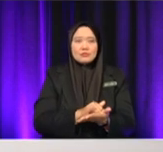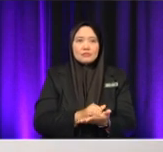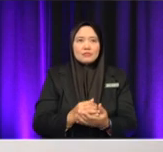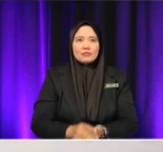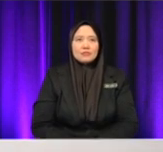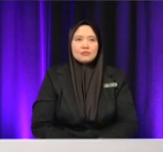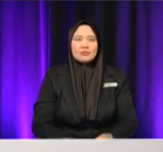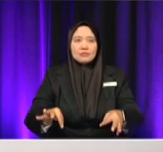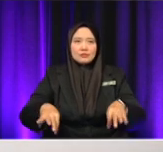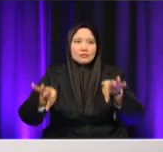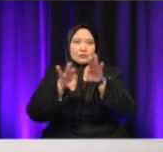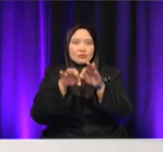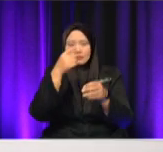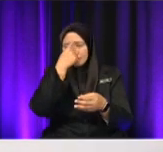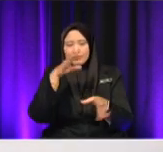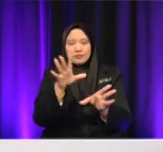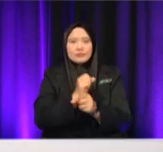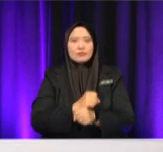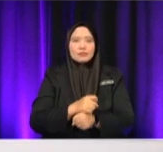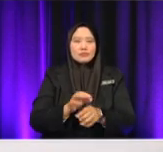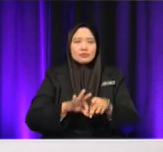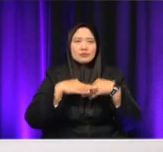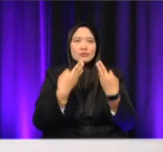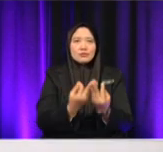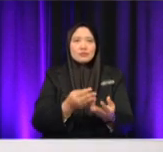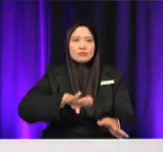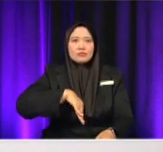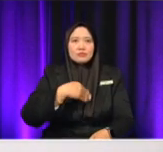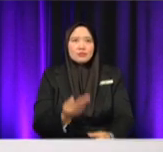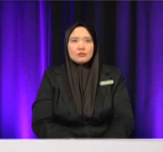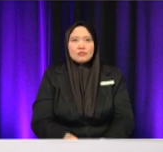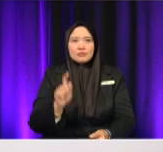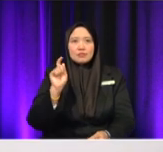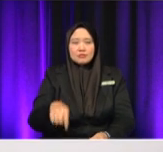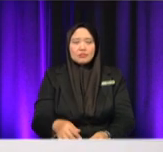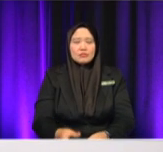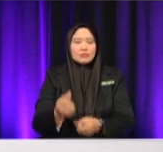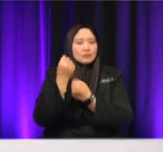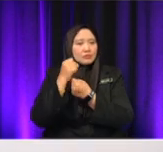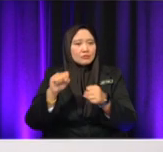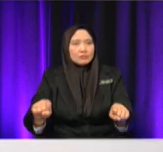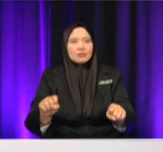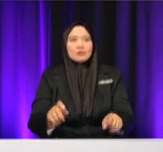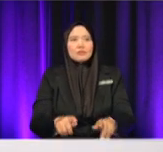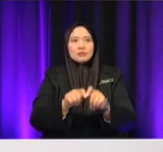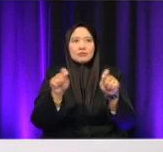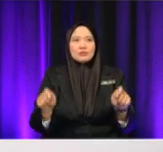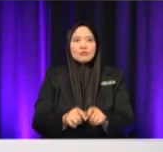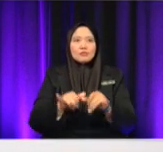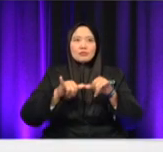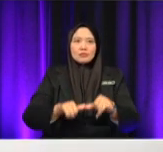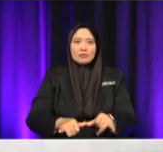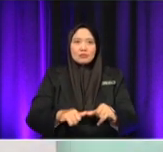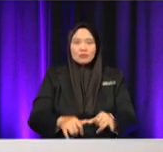sebuah flage yang bahagia contohnya suami bertanggung jawab menyediakan tempat tinggal bagi istri dan anak-anak oleh